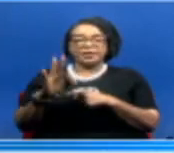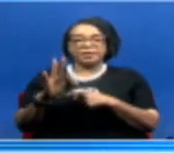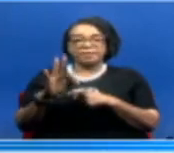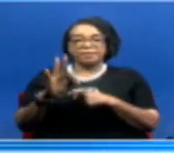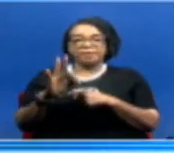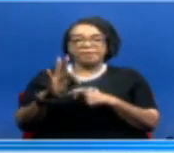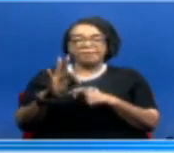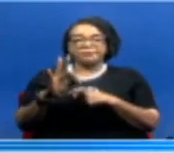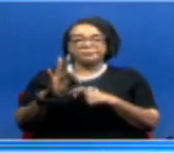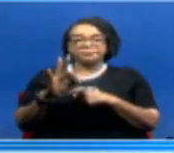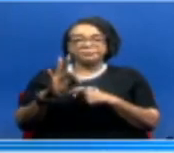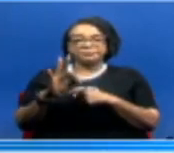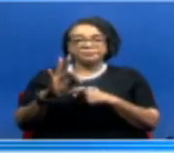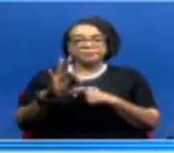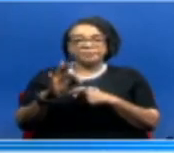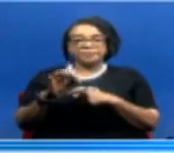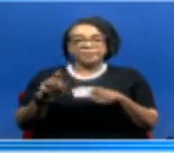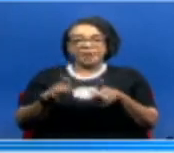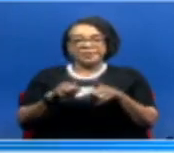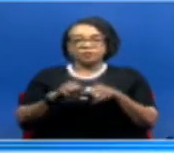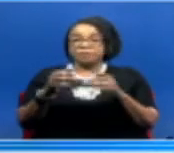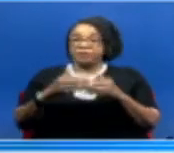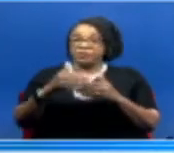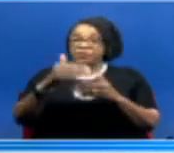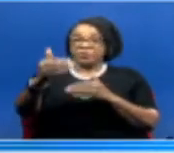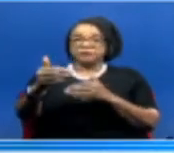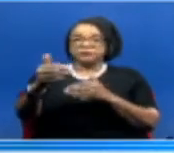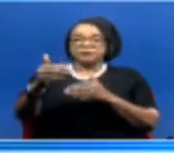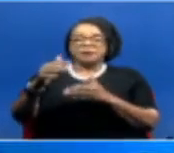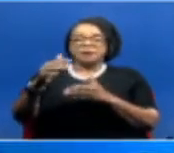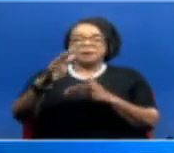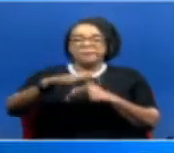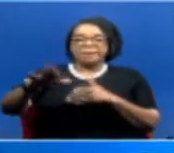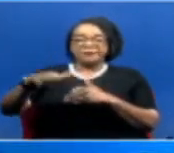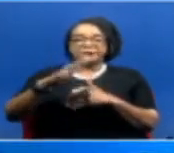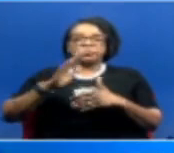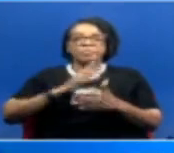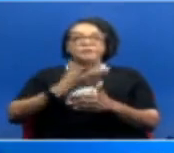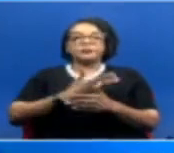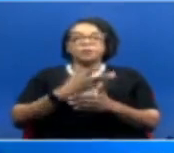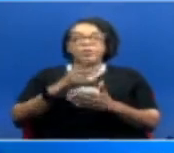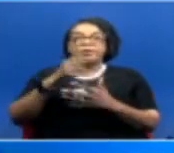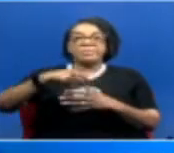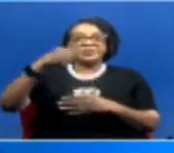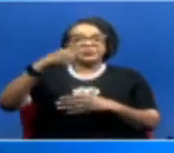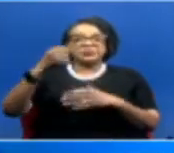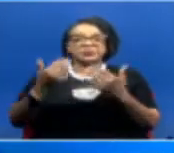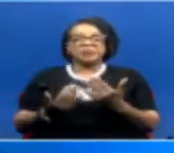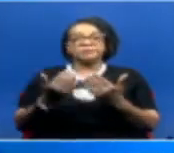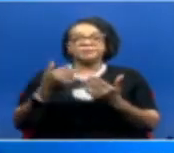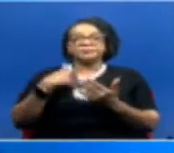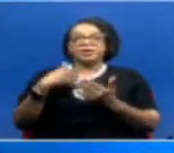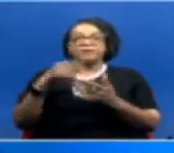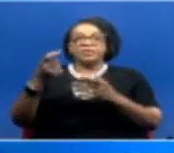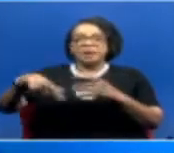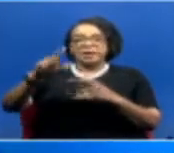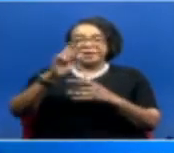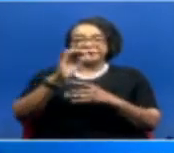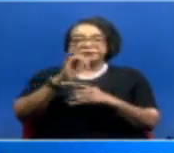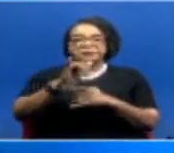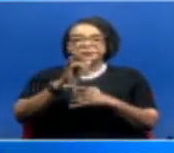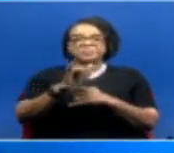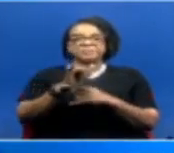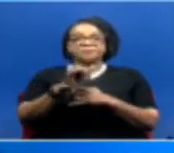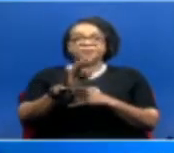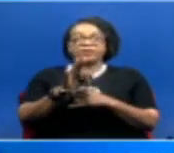Zime mengine mtazamaji, tukisonga mbele ambapo kamati ya bunge kuhusu bajeti imeongeza matumizi ya bajeti ya kitaifa kwa